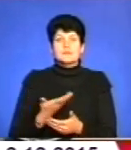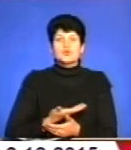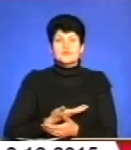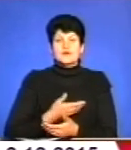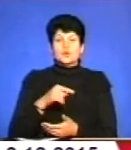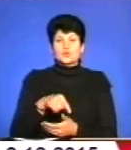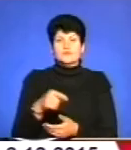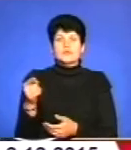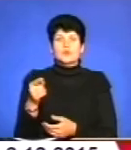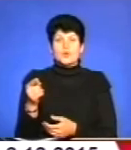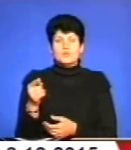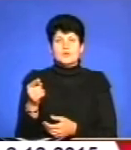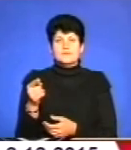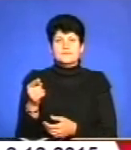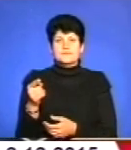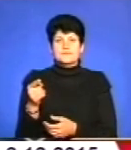тут в Тернополі